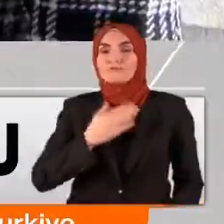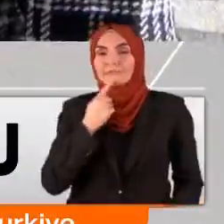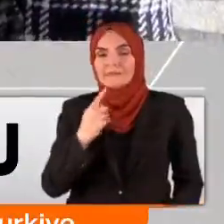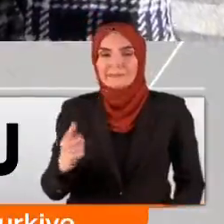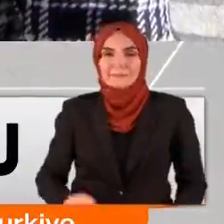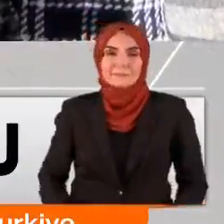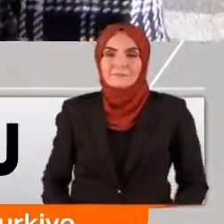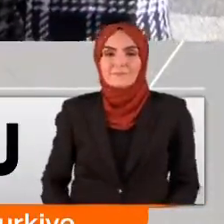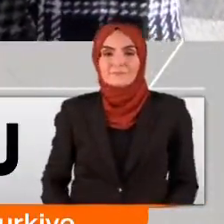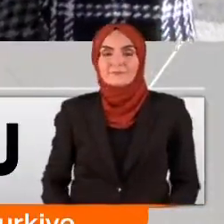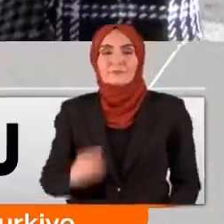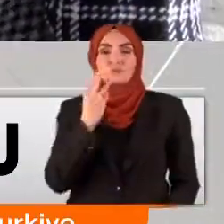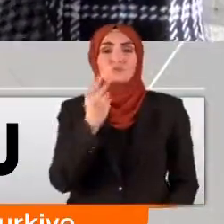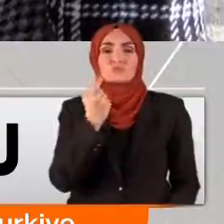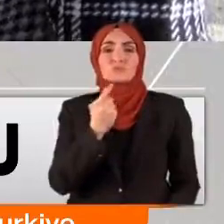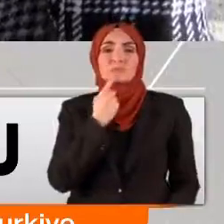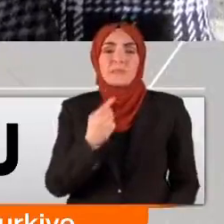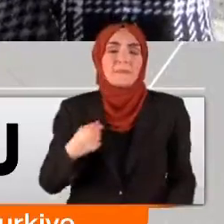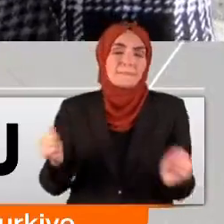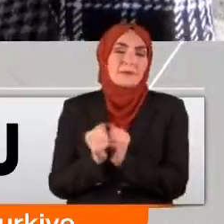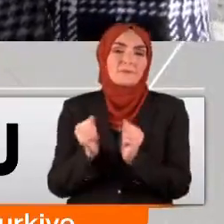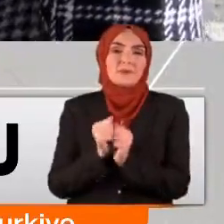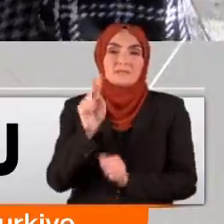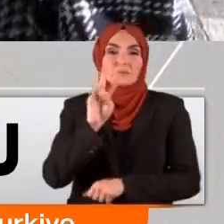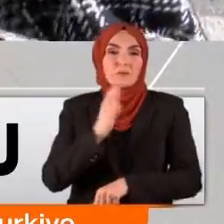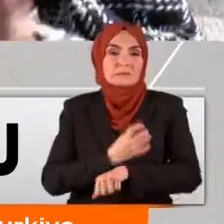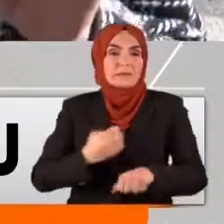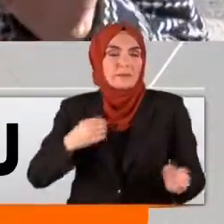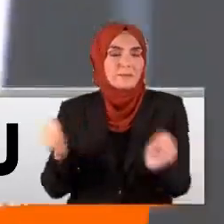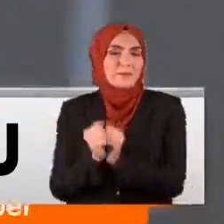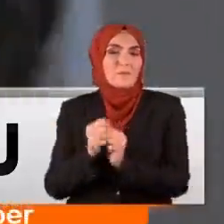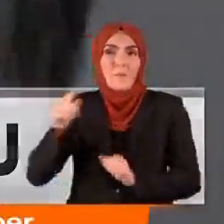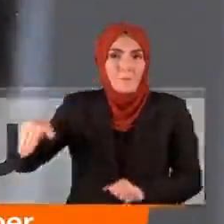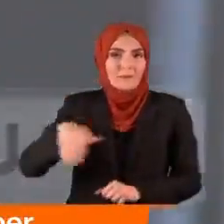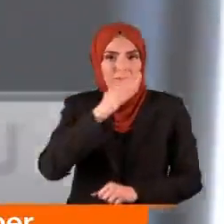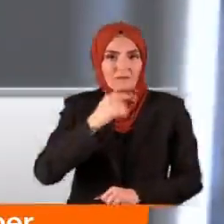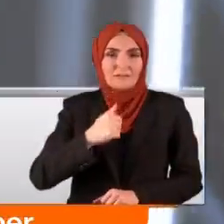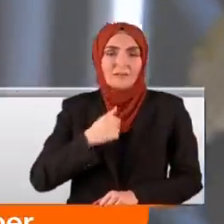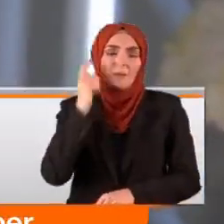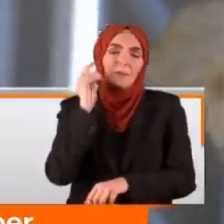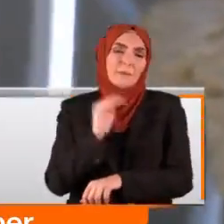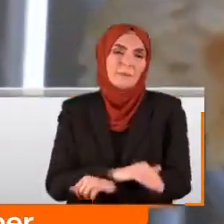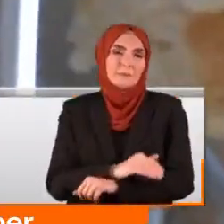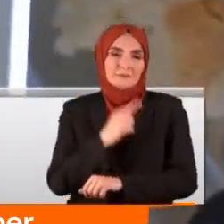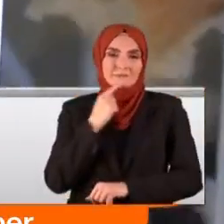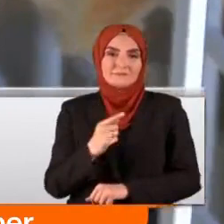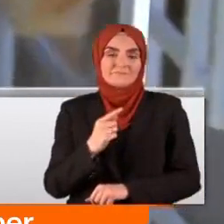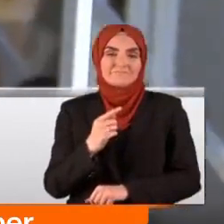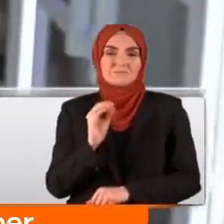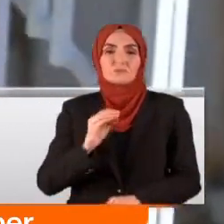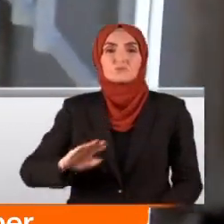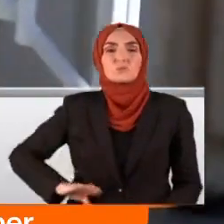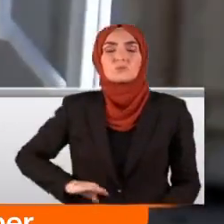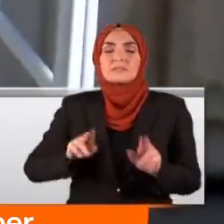3,5 senedir benim gecede benimle 24 saat benimle. O giderse ben bittim. Evladı gibi seviyordu. Hava alması için